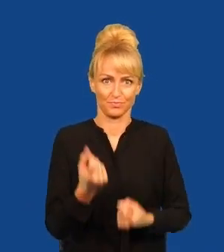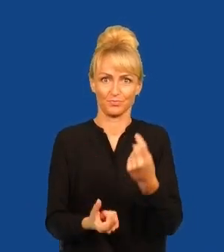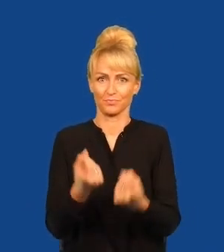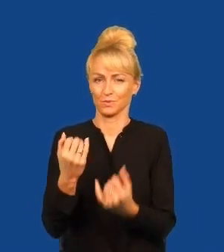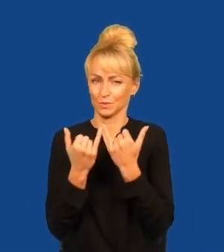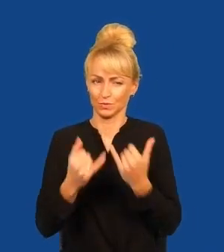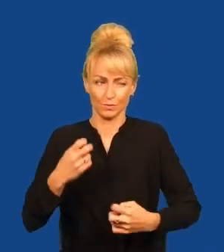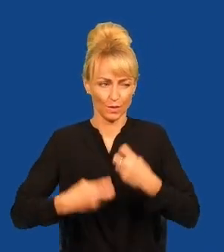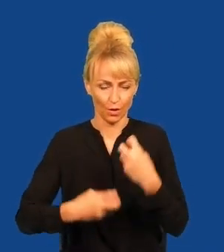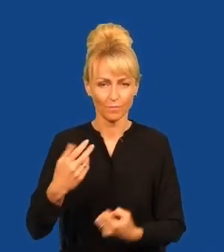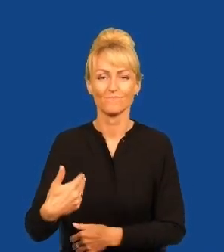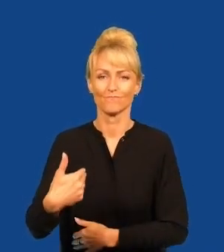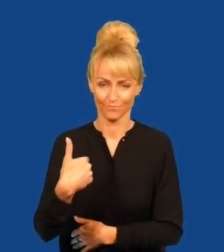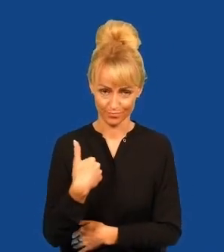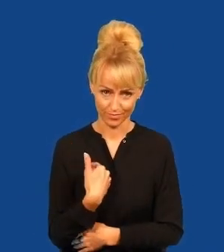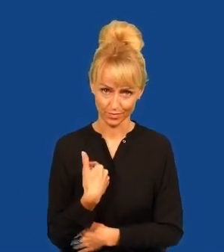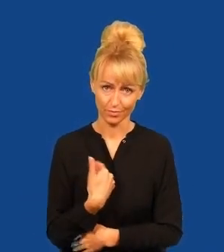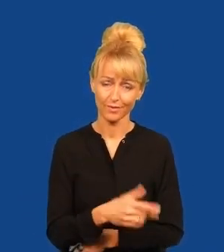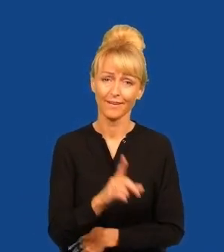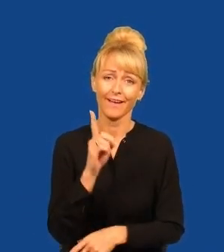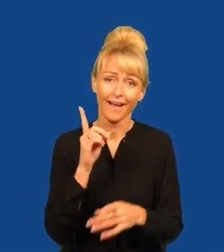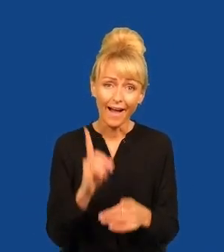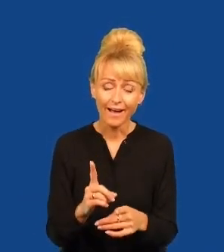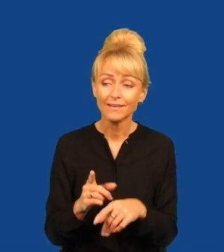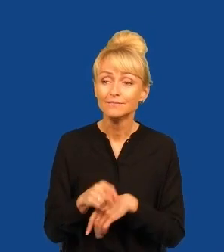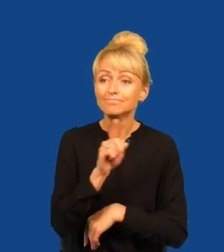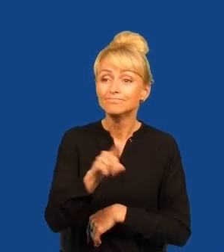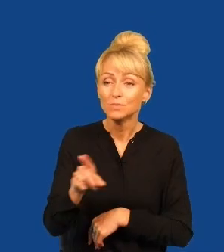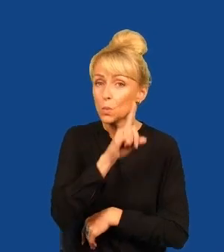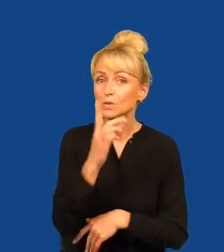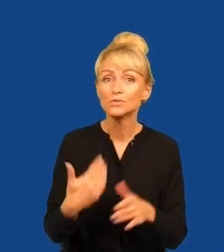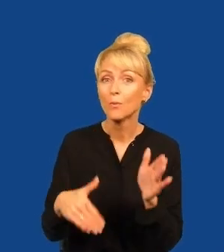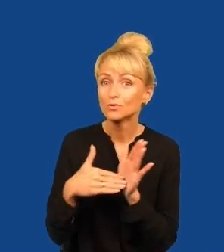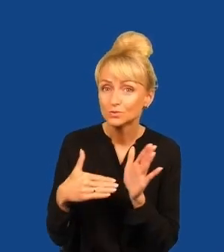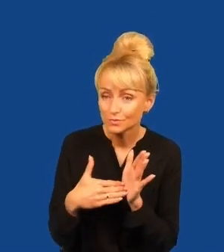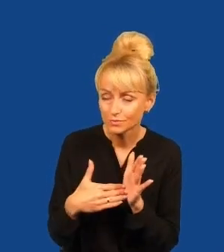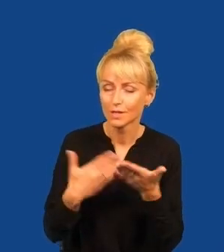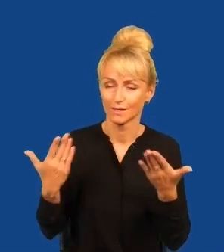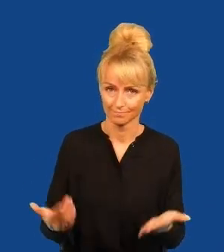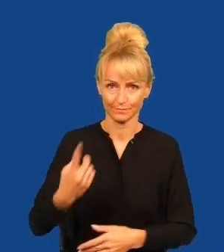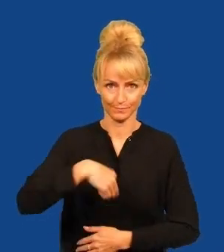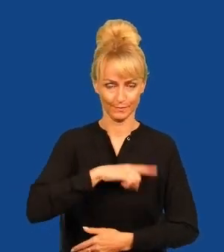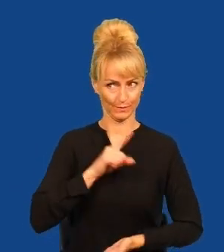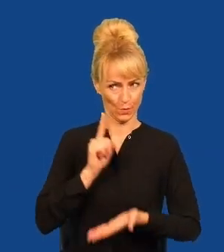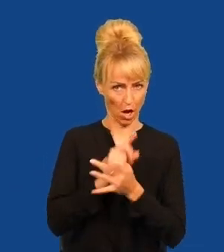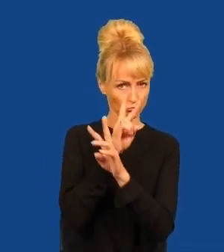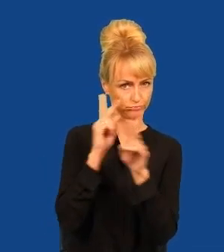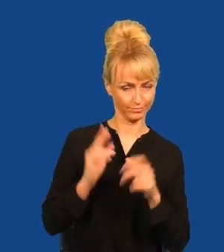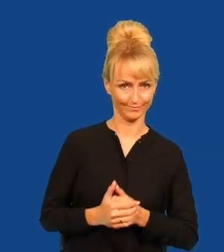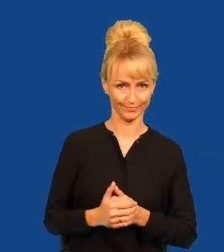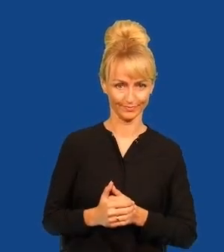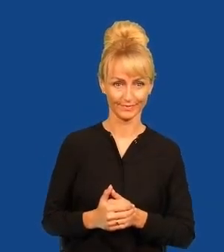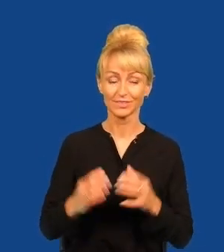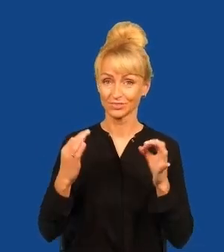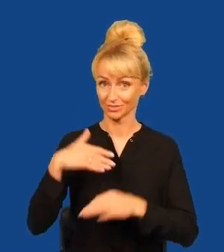żeby dowieść to, czego oczekują użytkownicy. To wystąpienie podzieliłem na trzy części. Pierwsza z